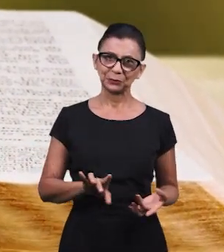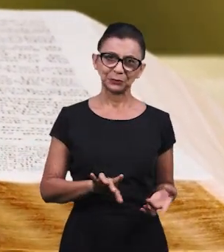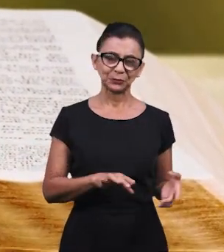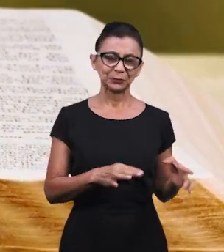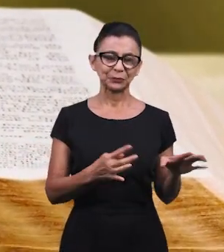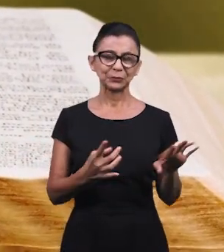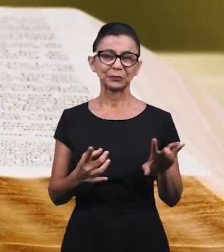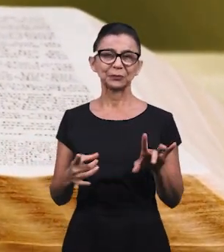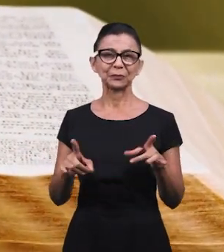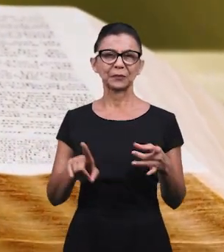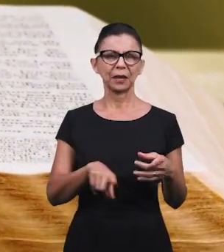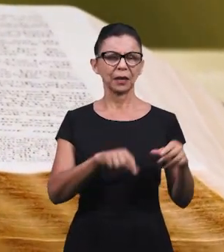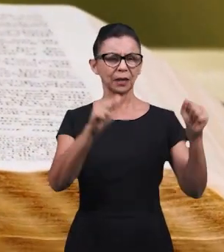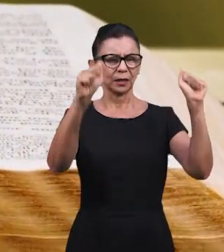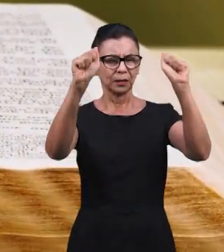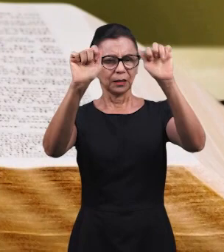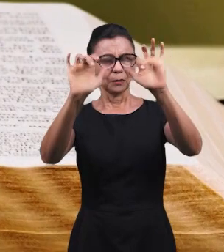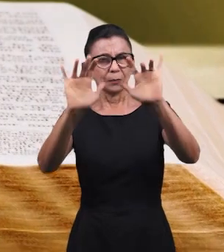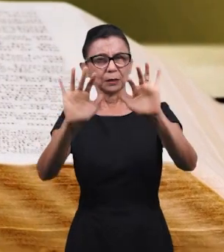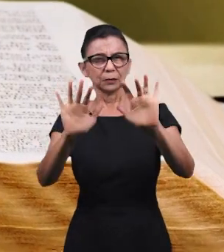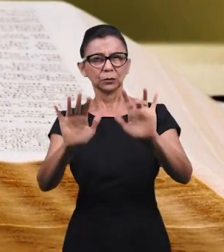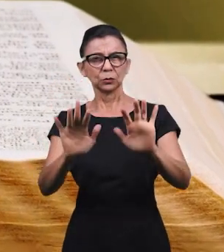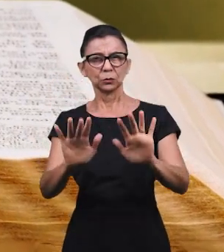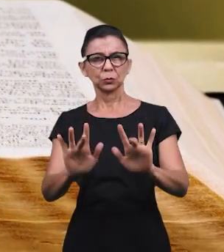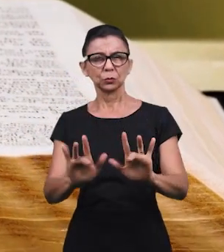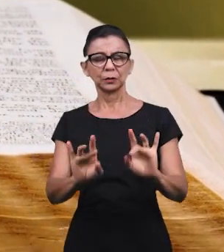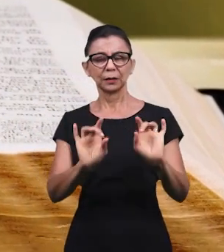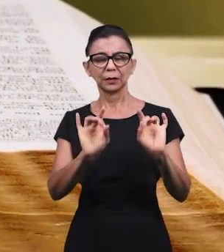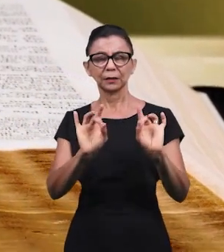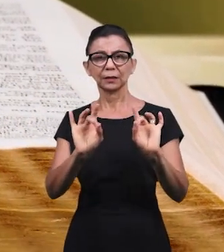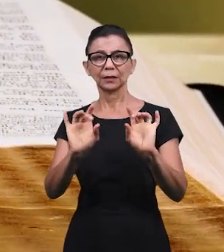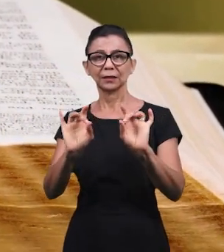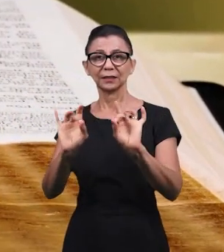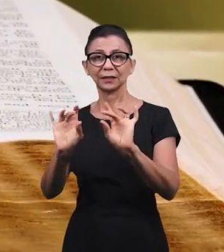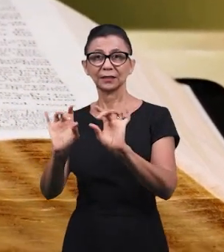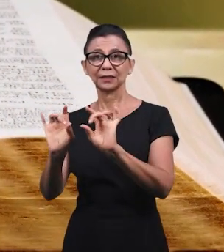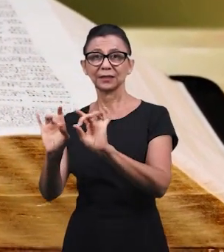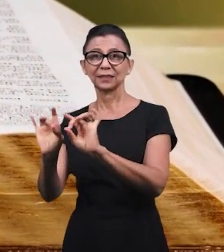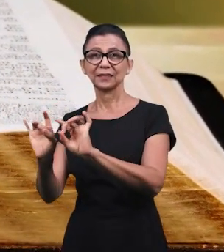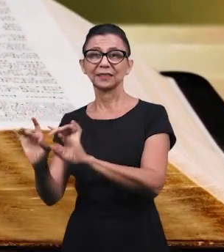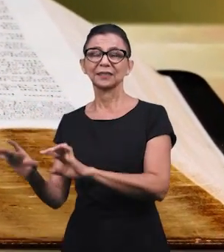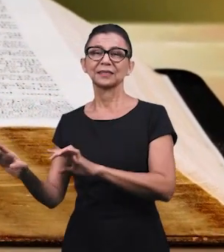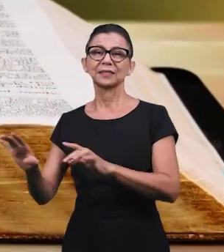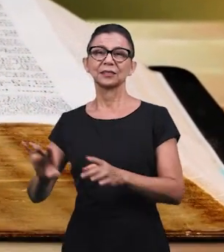и освети для нас благословенный закон Твой.